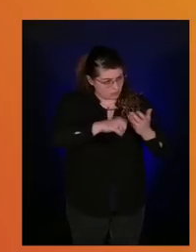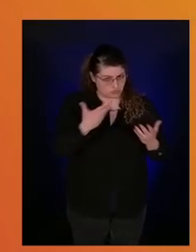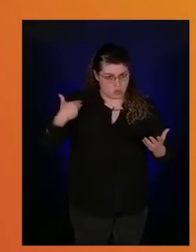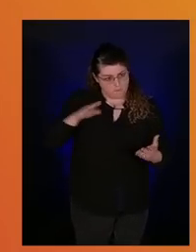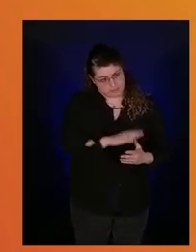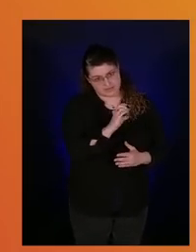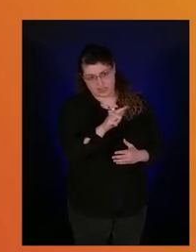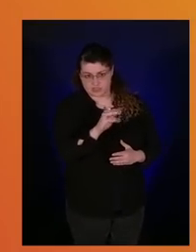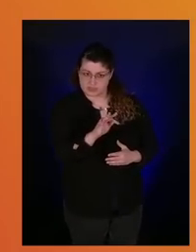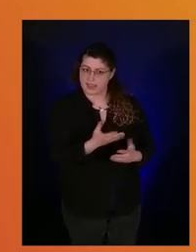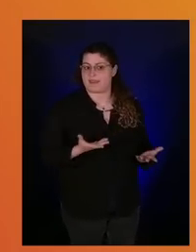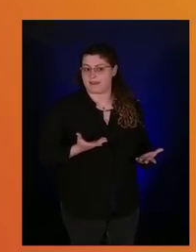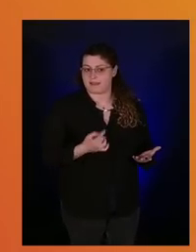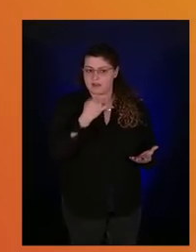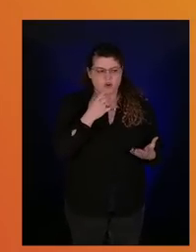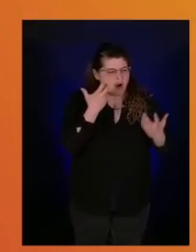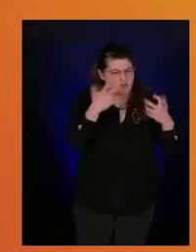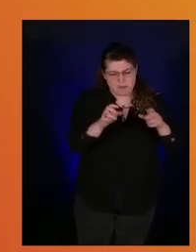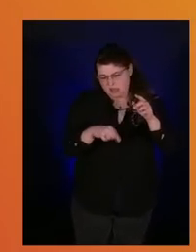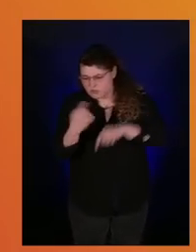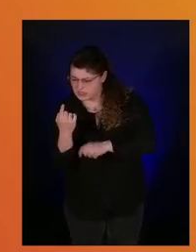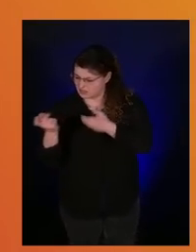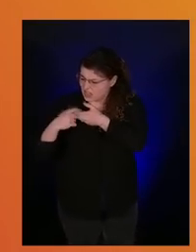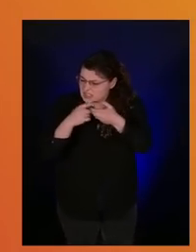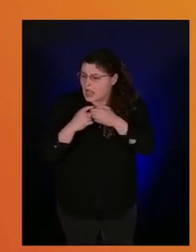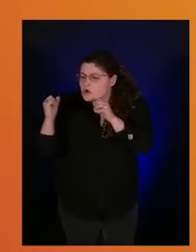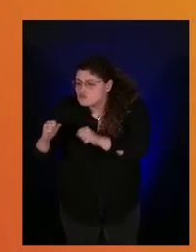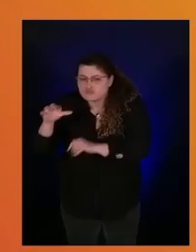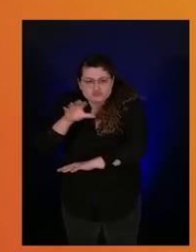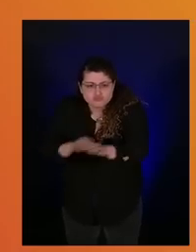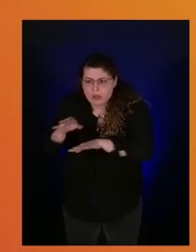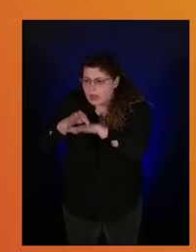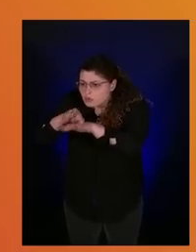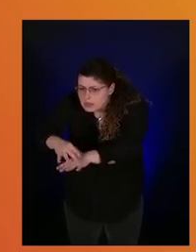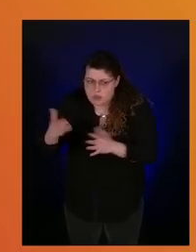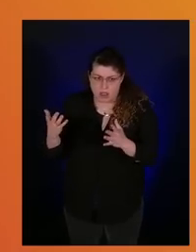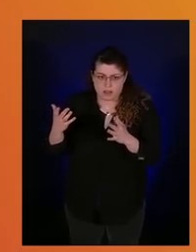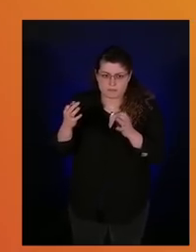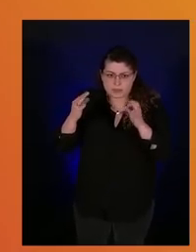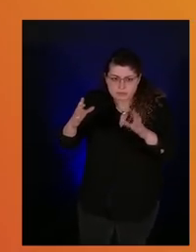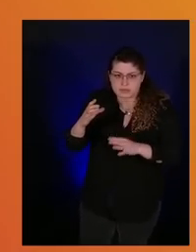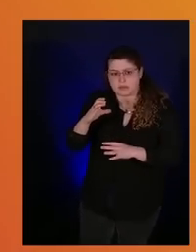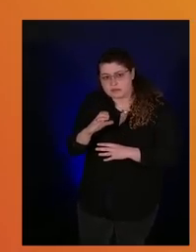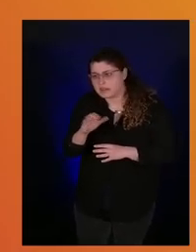syndicat. Nous ne voulons pas devenir un syndicat de concertation ou d'accompagnement à la remorque de la CFDT.